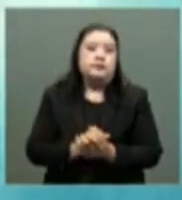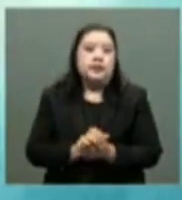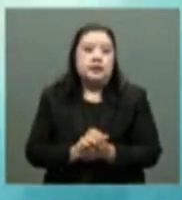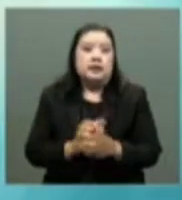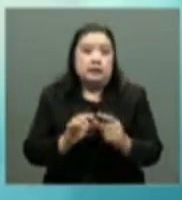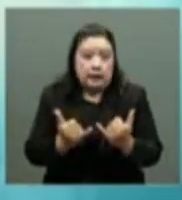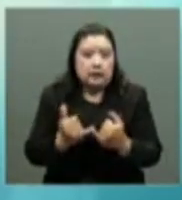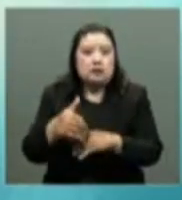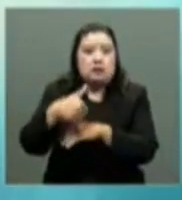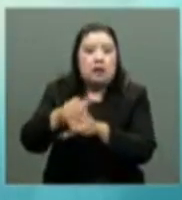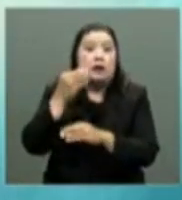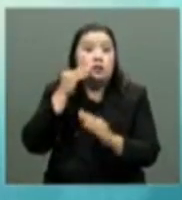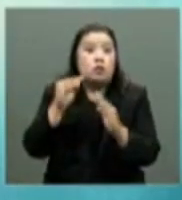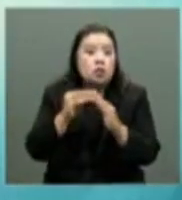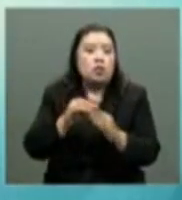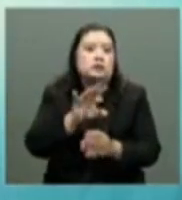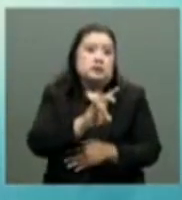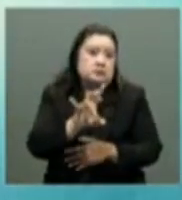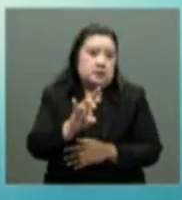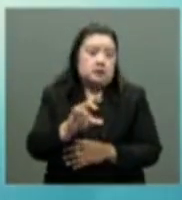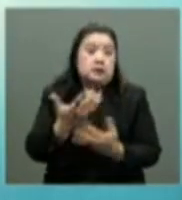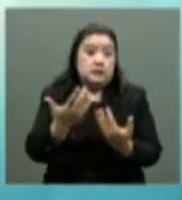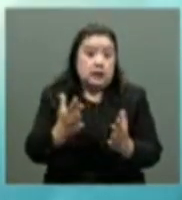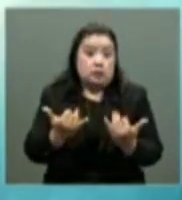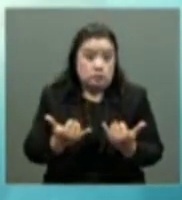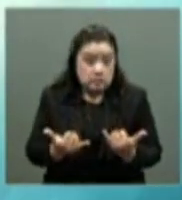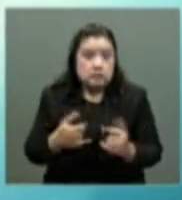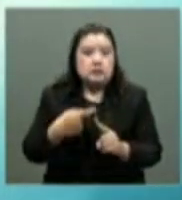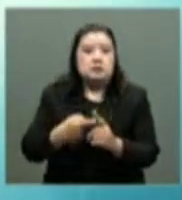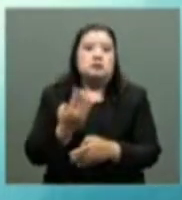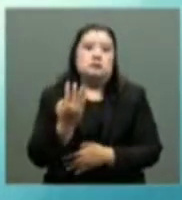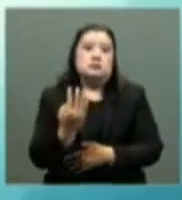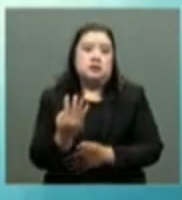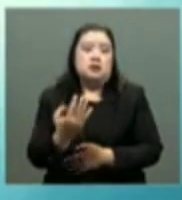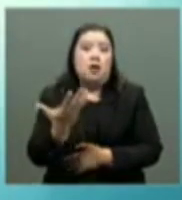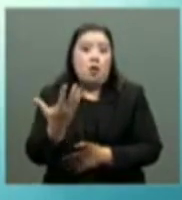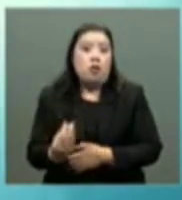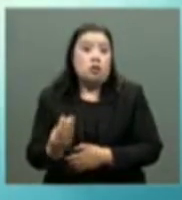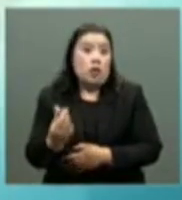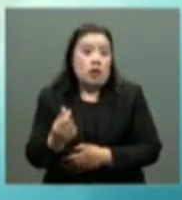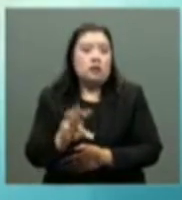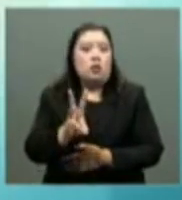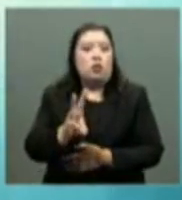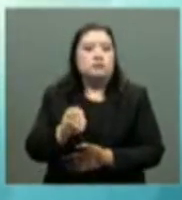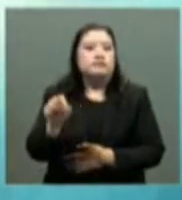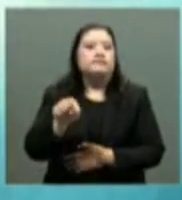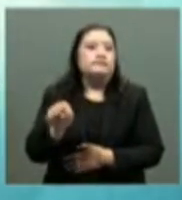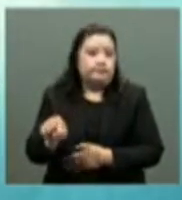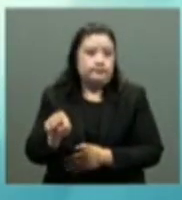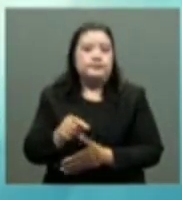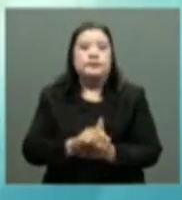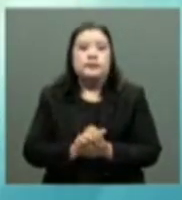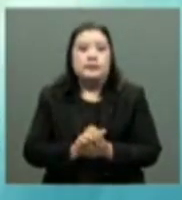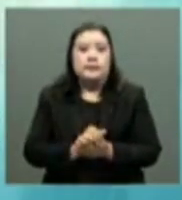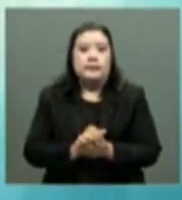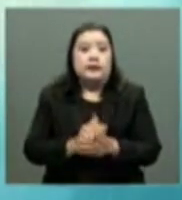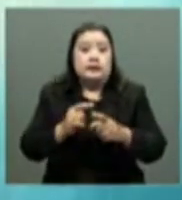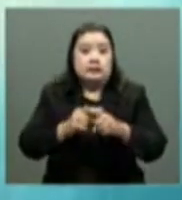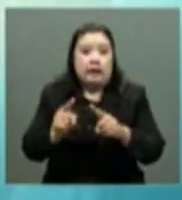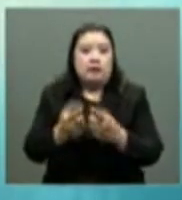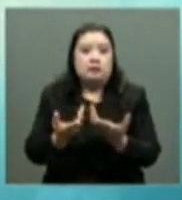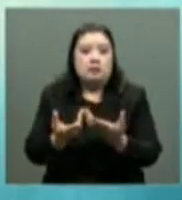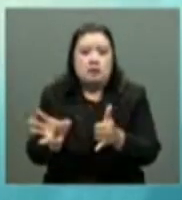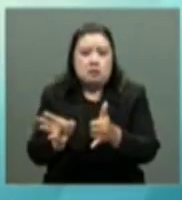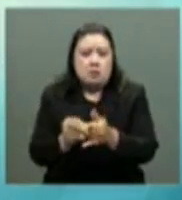ม 77% พอมาในช่วงของเมษายนลดลงเหลือ 60% แต่ไปเพิ่มมากขึ้